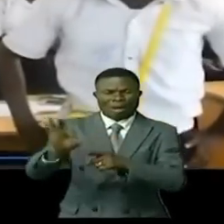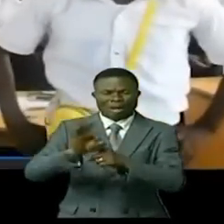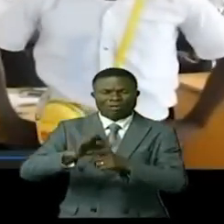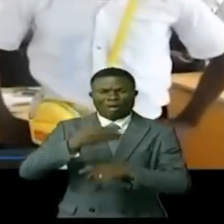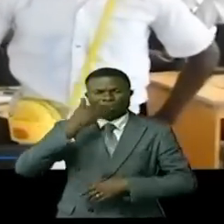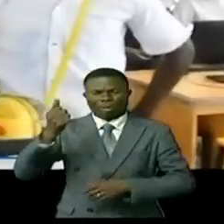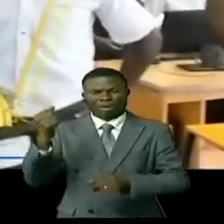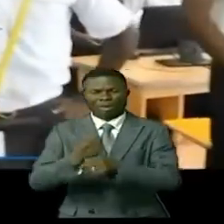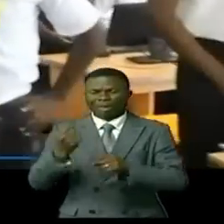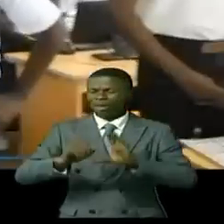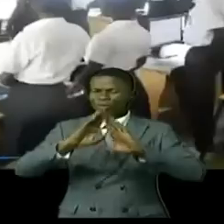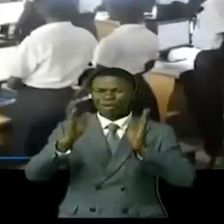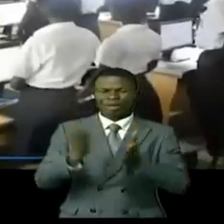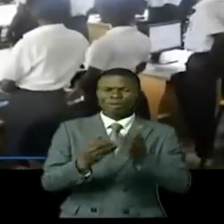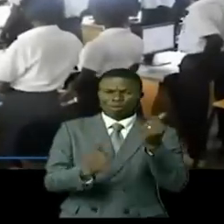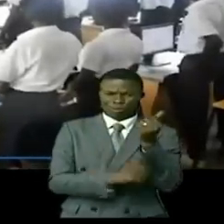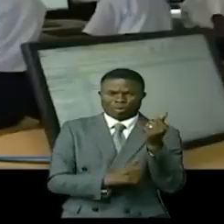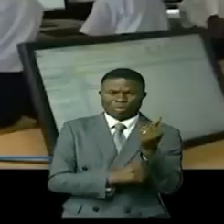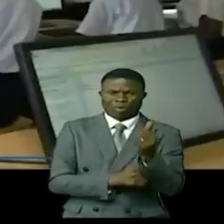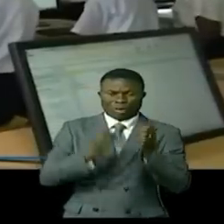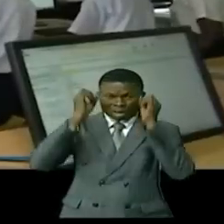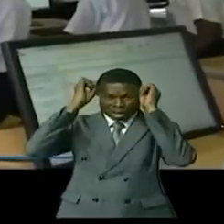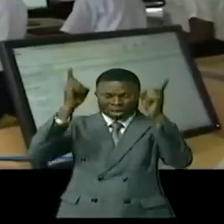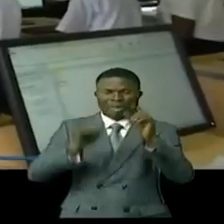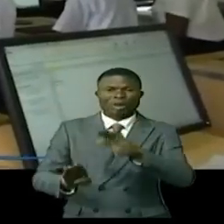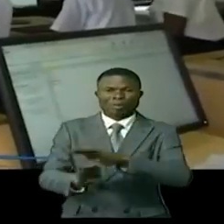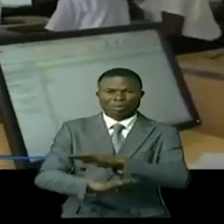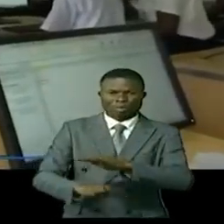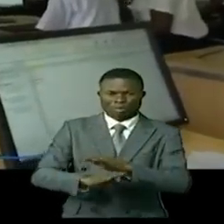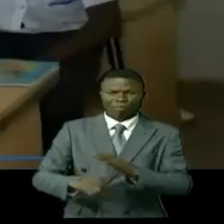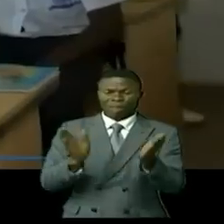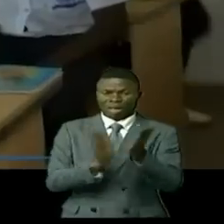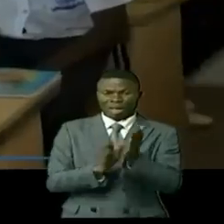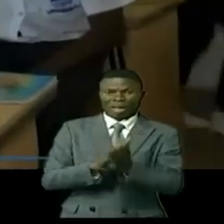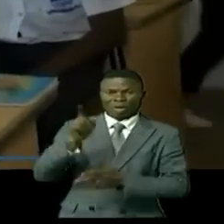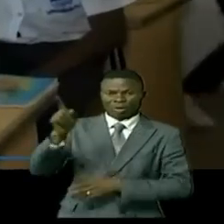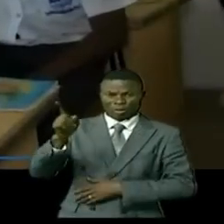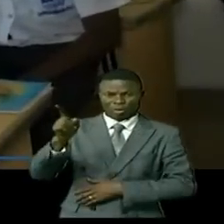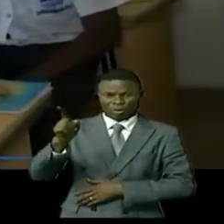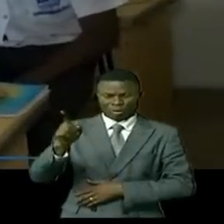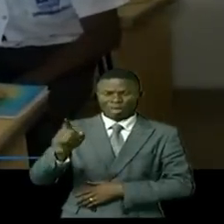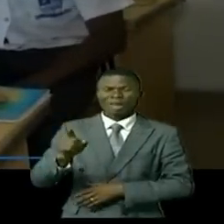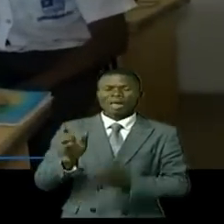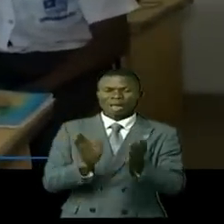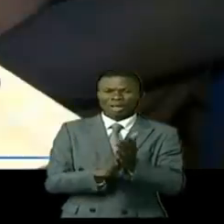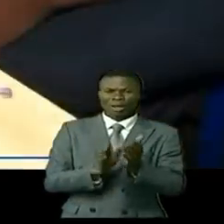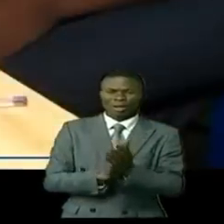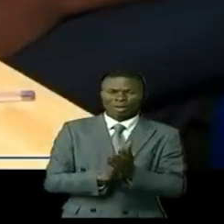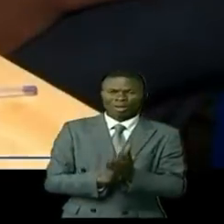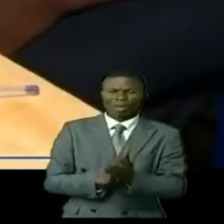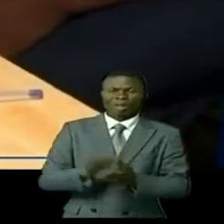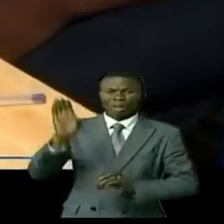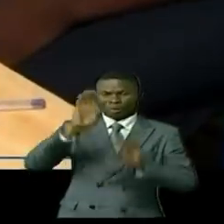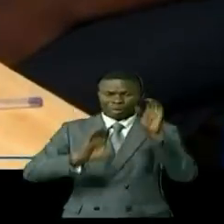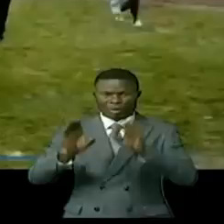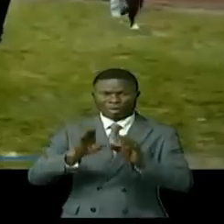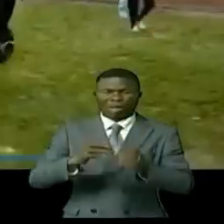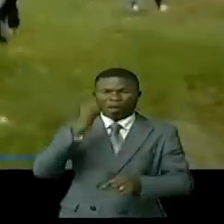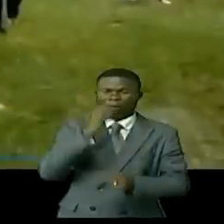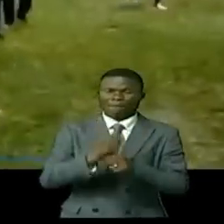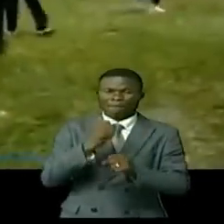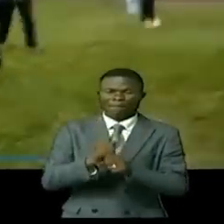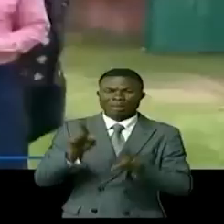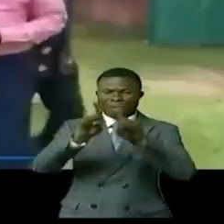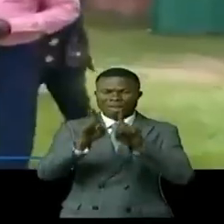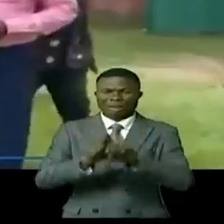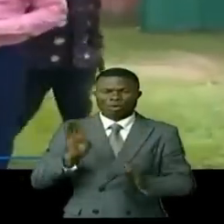au service de tous. En plus de l'éducation de base, les collèges Sadisana comptent dans son complexe les sections scientifiques, maths, physique et